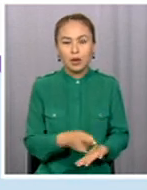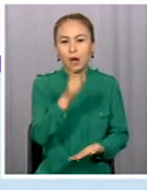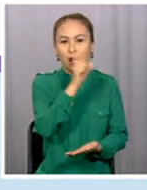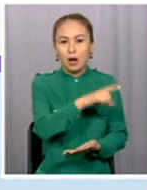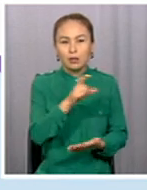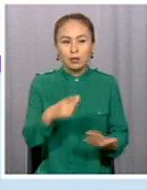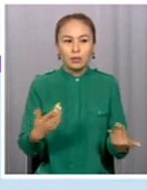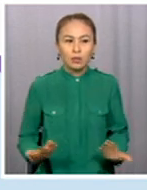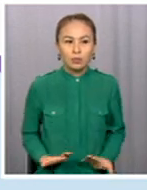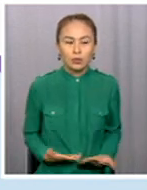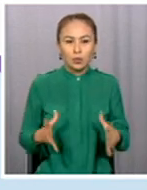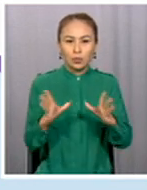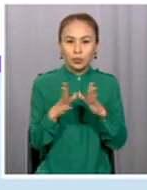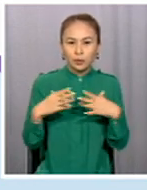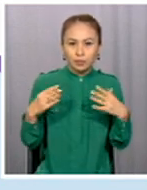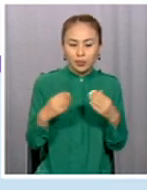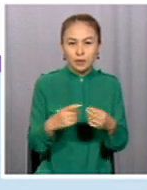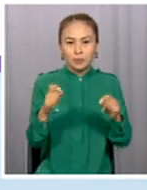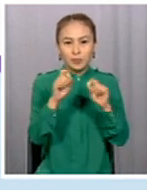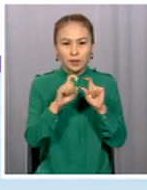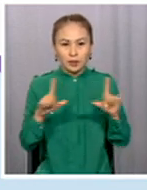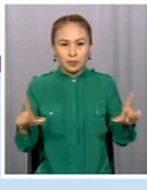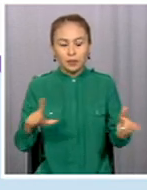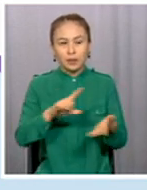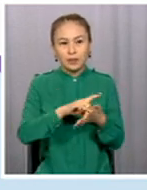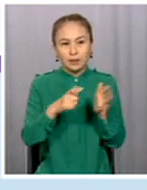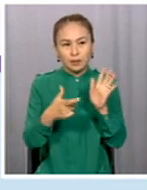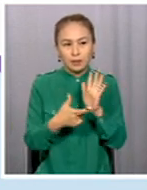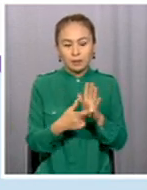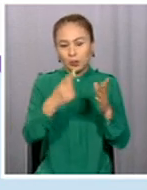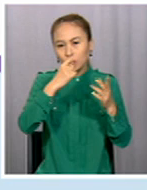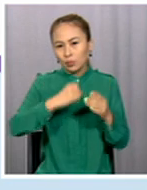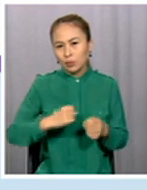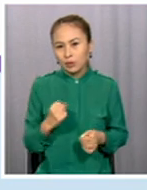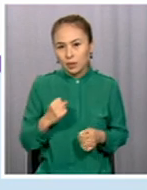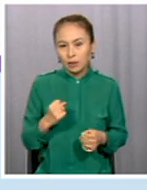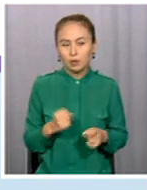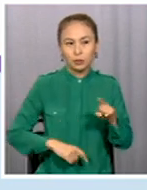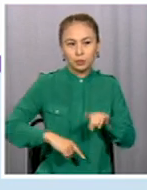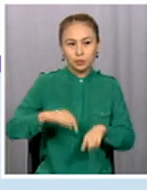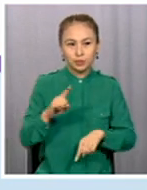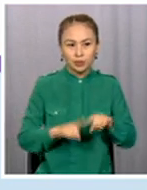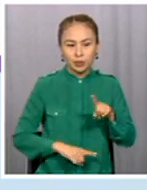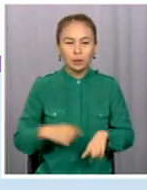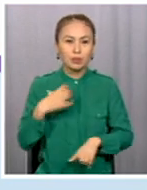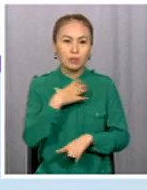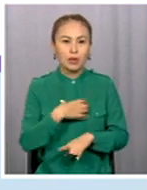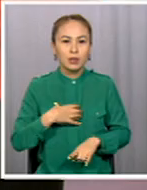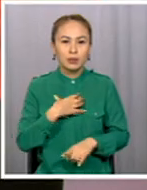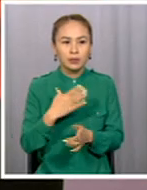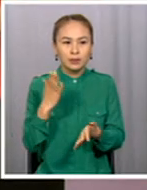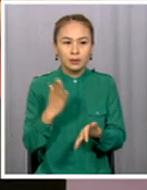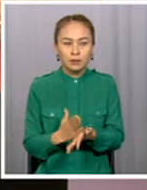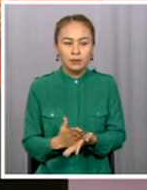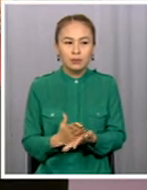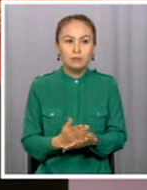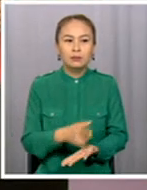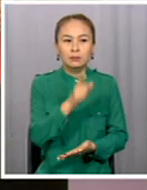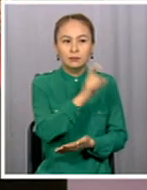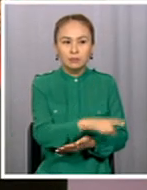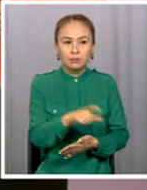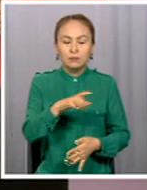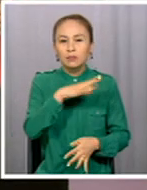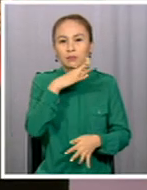өмірінде отбасы, мектептегі сыныбы, достары, туысқандары маңызды орын алады. Адам